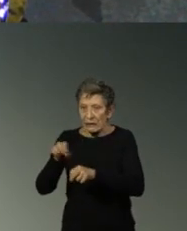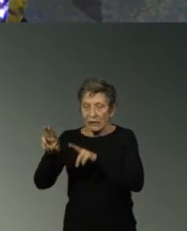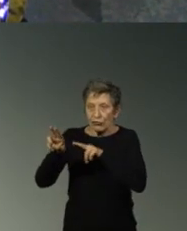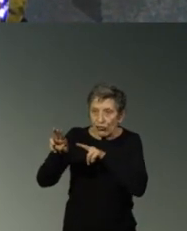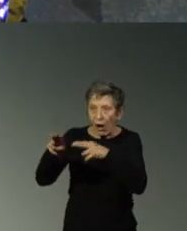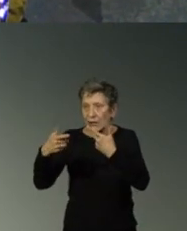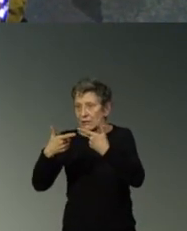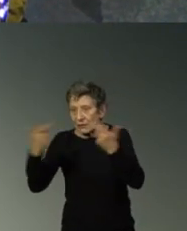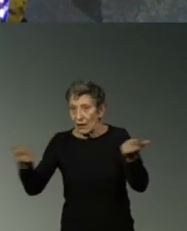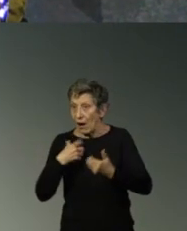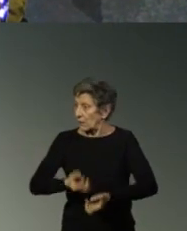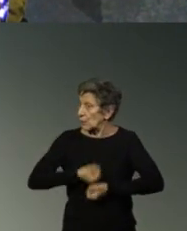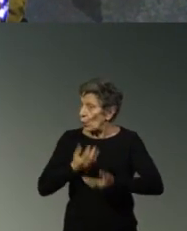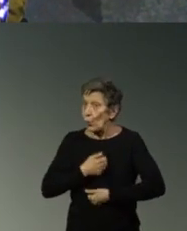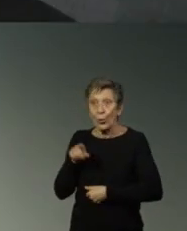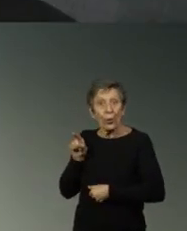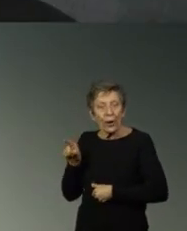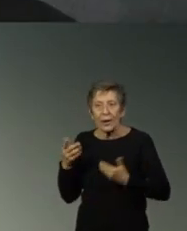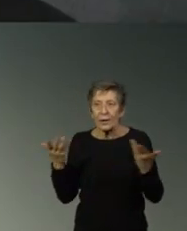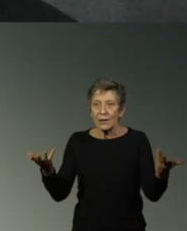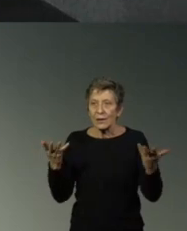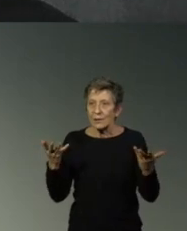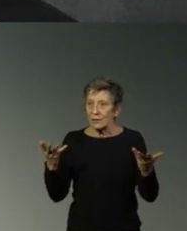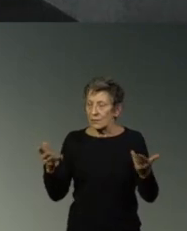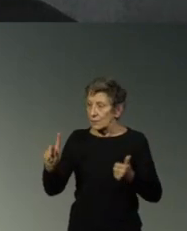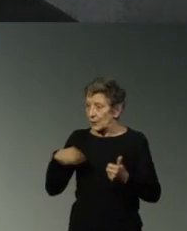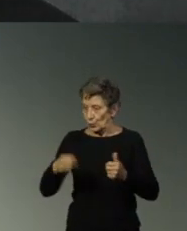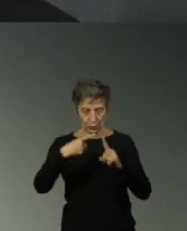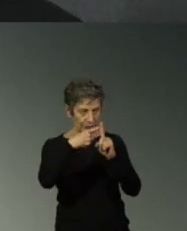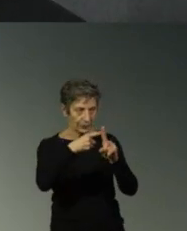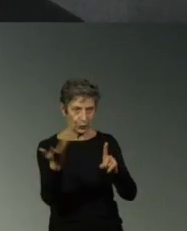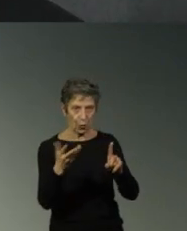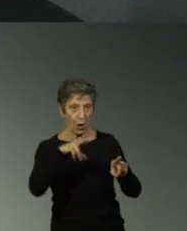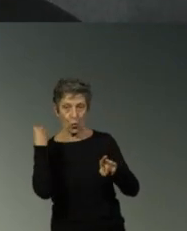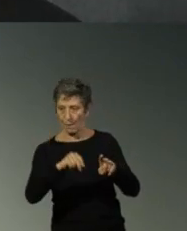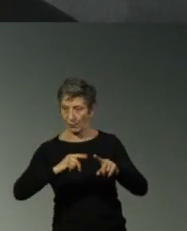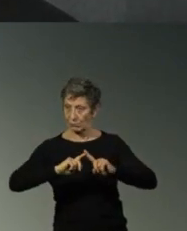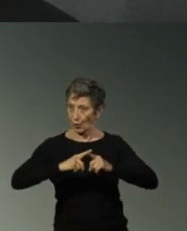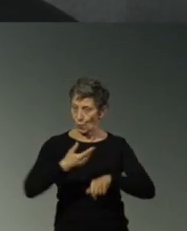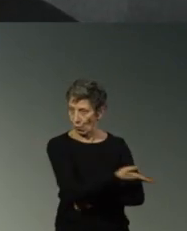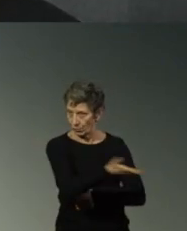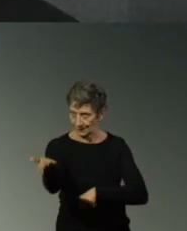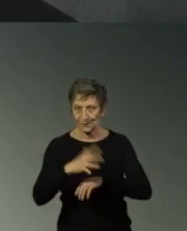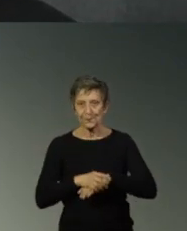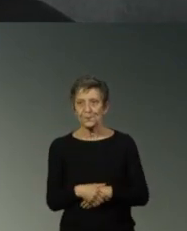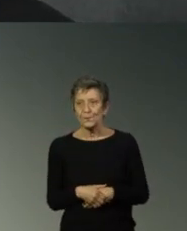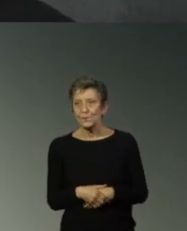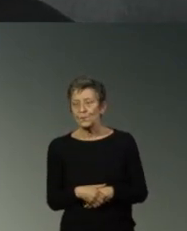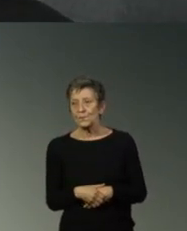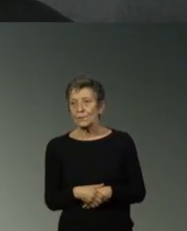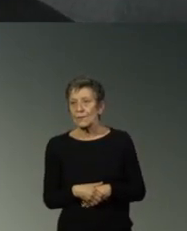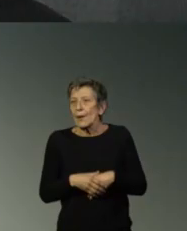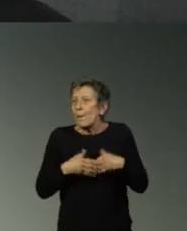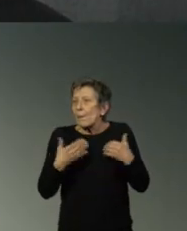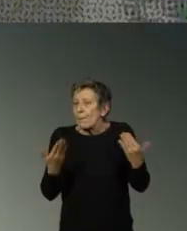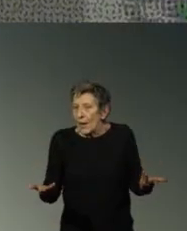chasse, est un discours qui se fait vers les humains. Une argumentation vers les humains. Mais est-ce que vous avez aussi le